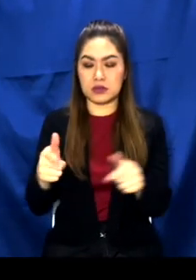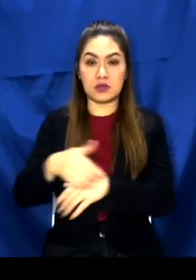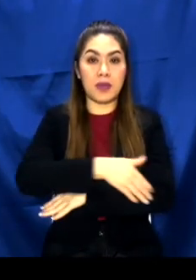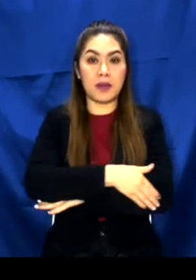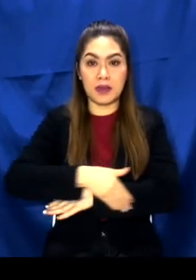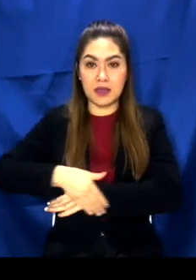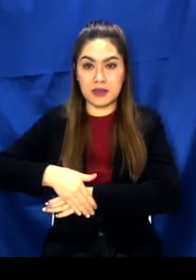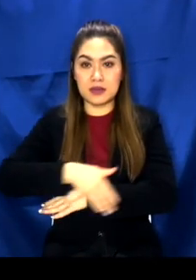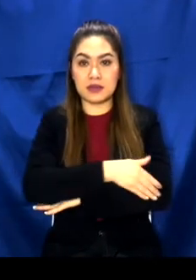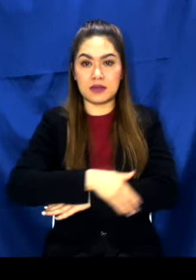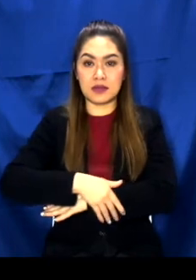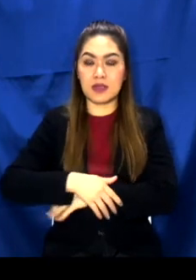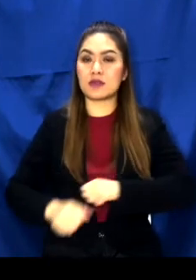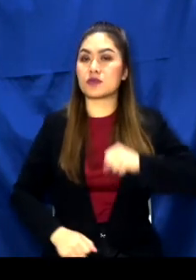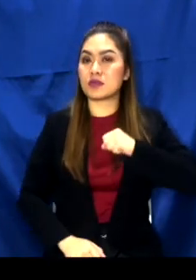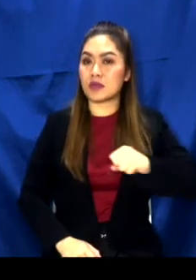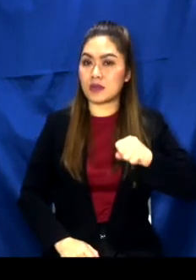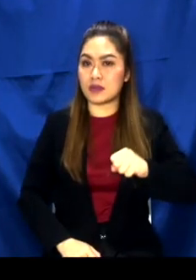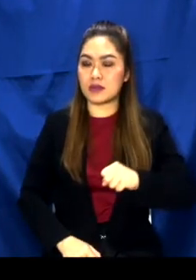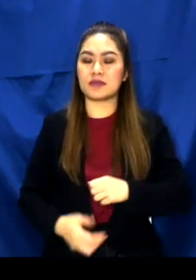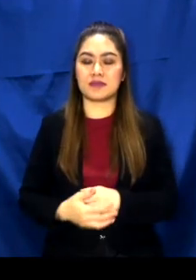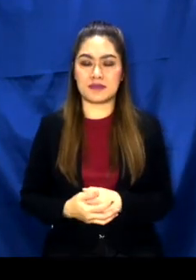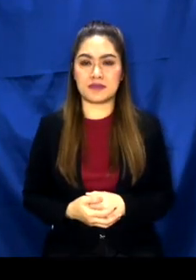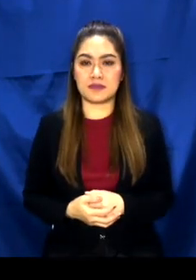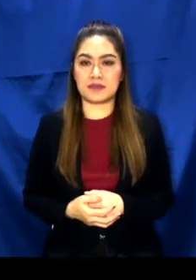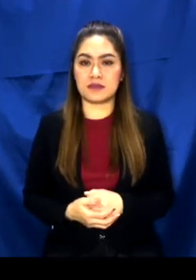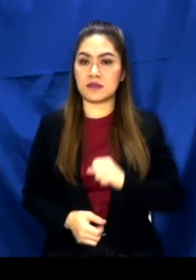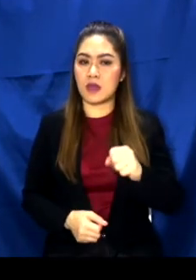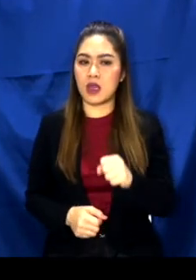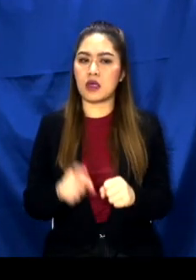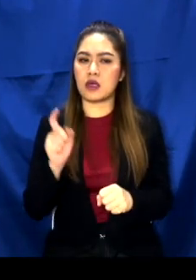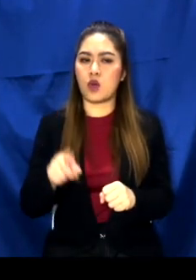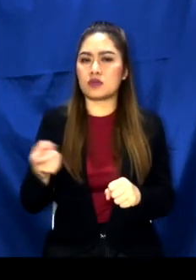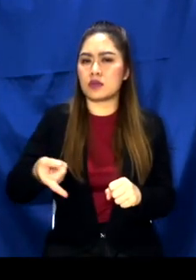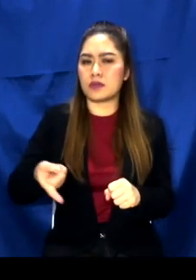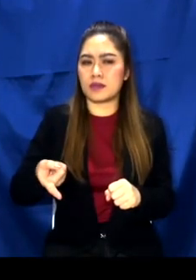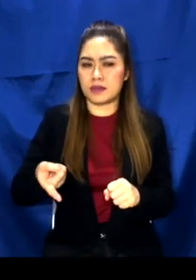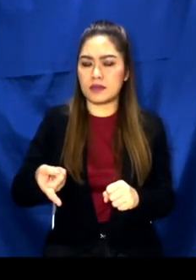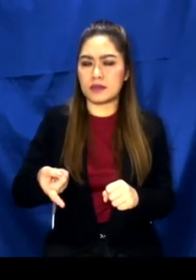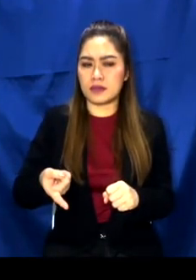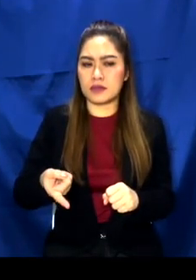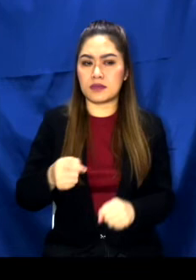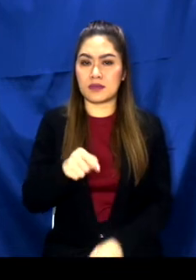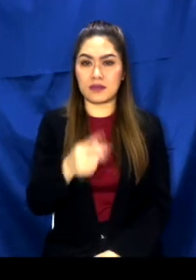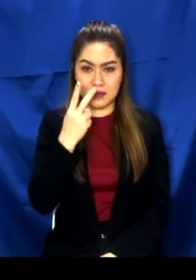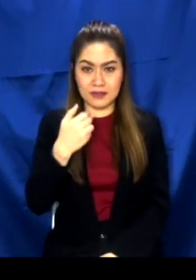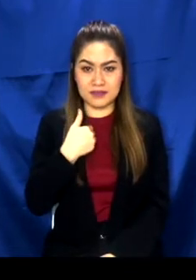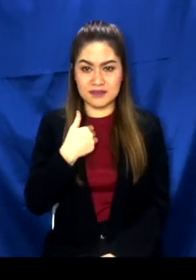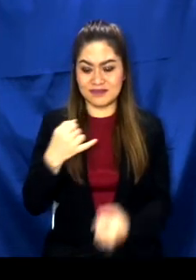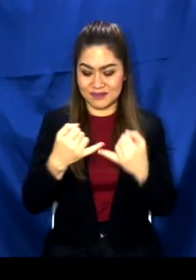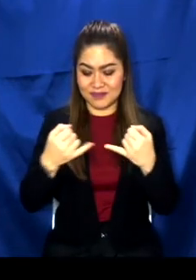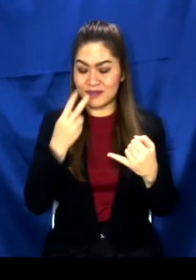ะทางซ้ายมือตรงนี้ค่ะให้เรากดค้างแล้วเราก็จับลากออกมาค่ะเห็นไหมว่ามันจะมีเส้นๆอยู่ต